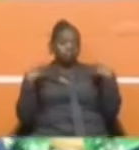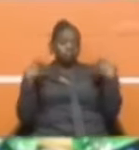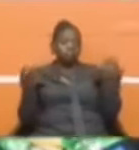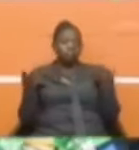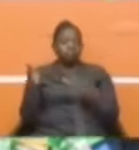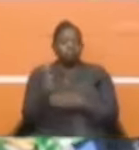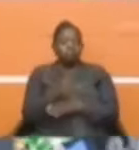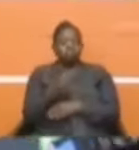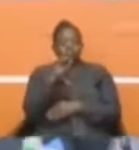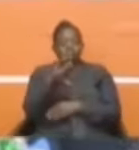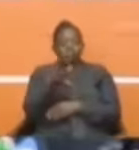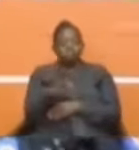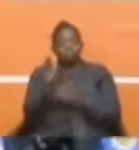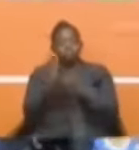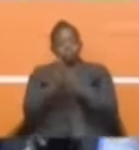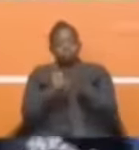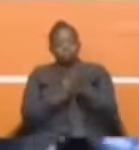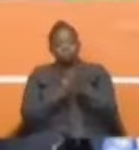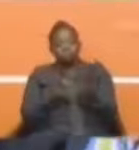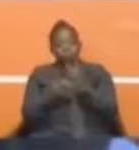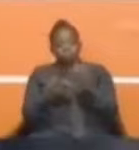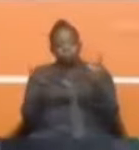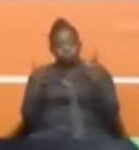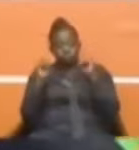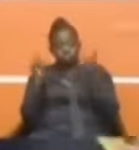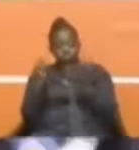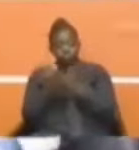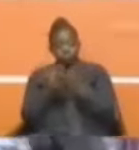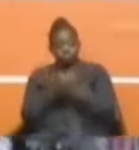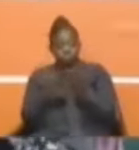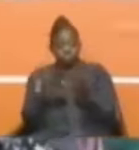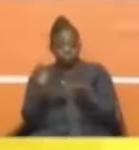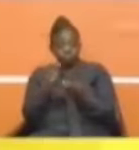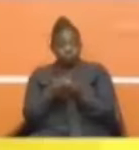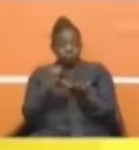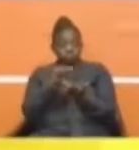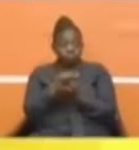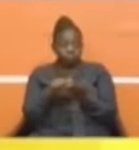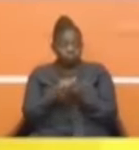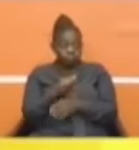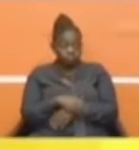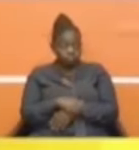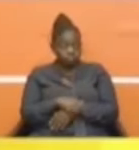Minisita Muyingo mu kwogera kwe atendereza ba Busitema University olw'okwenyigeza okukuuma obutonde bw'ensi.